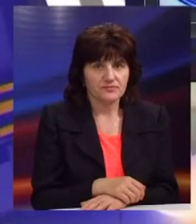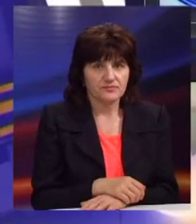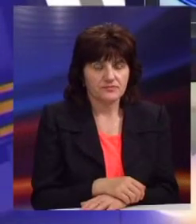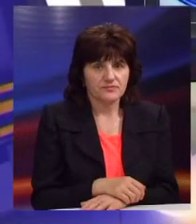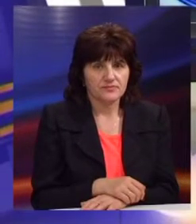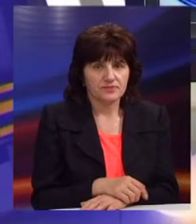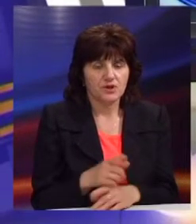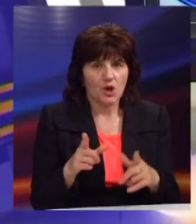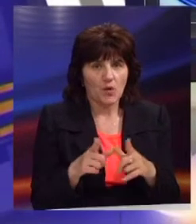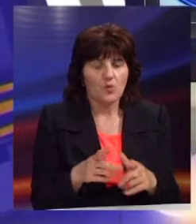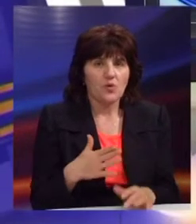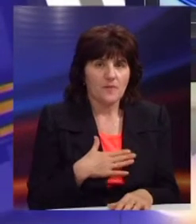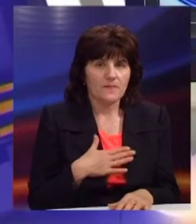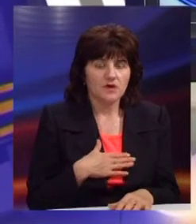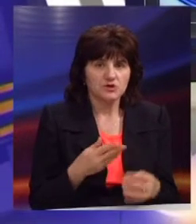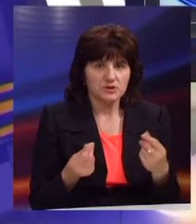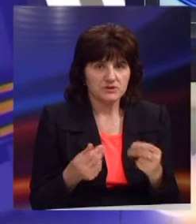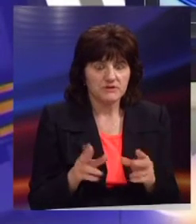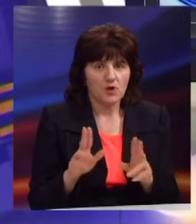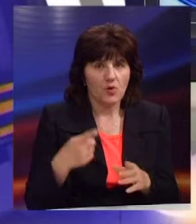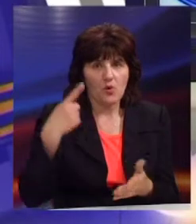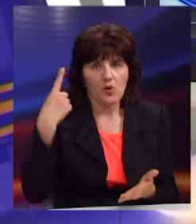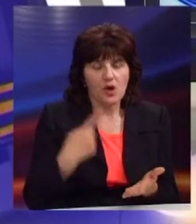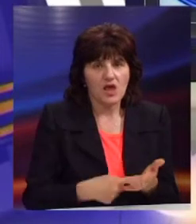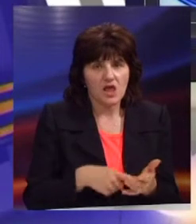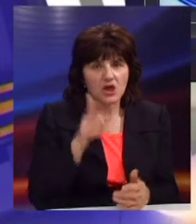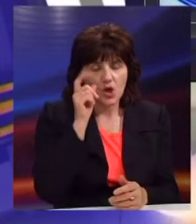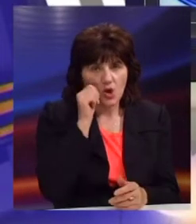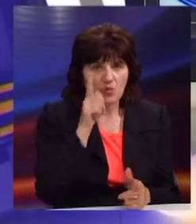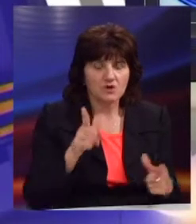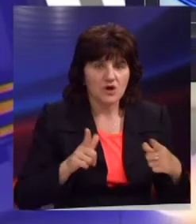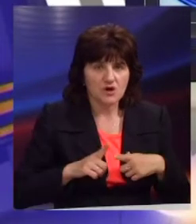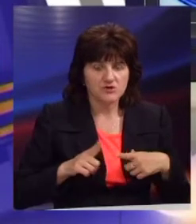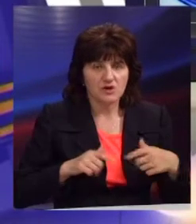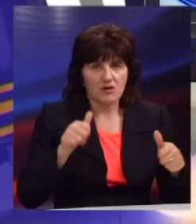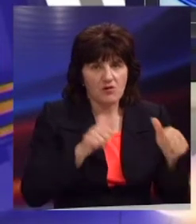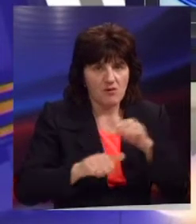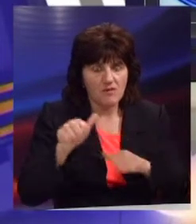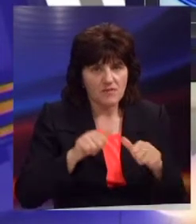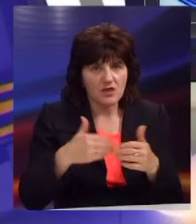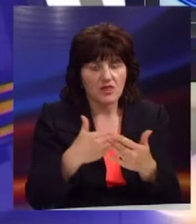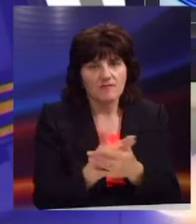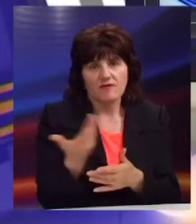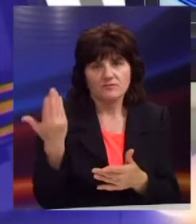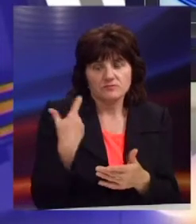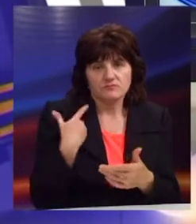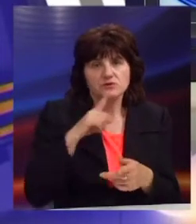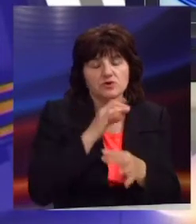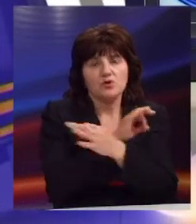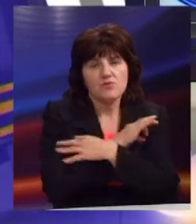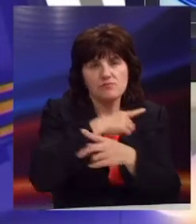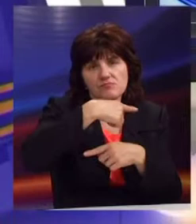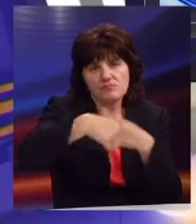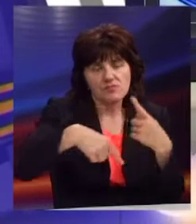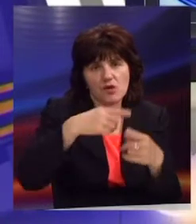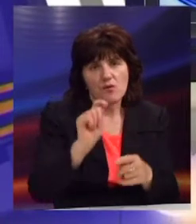U našoj zemlji oko 1000 ljudi trenutno čeka na novi organ, a statistika kaže da samo 10% njih koji se nađu na listi čekanja uspeju